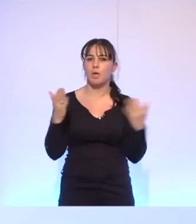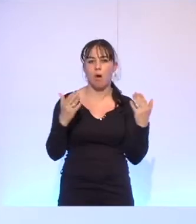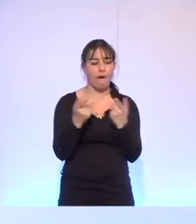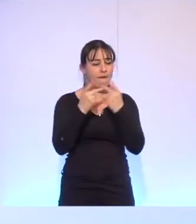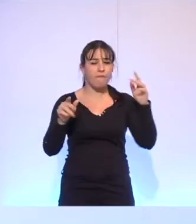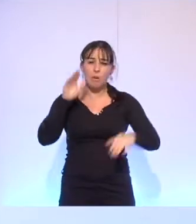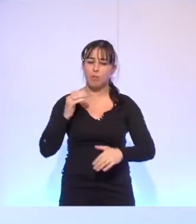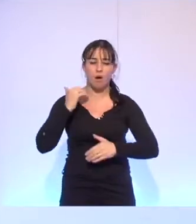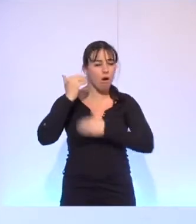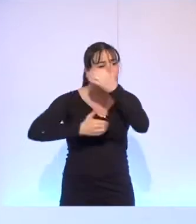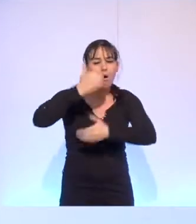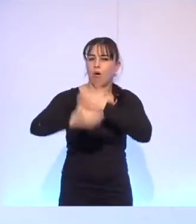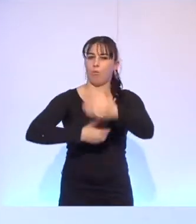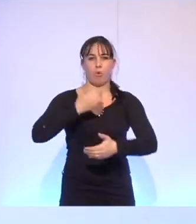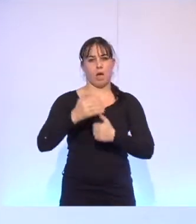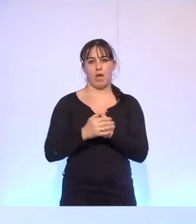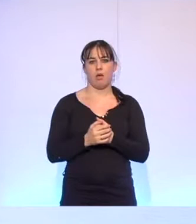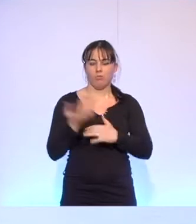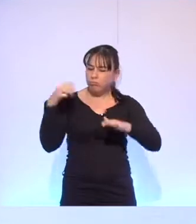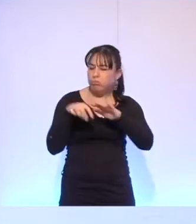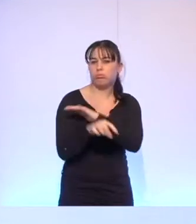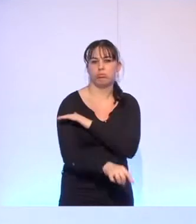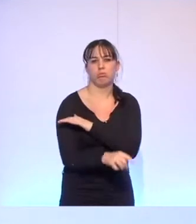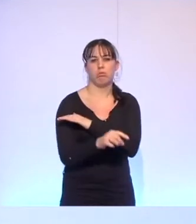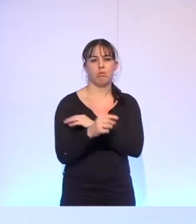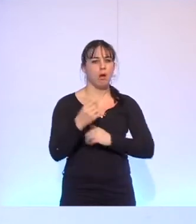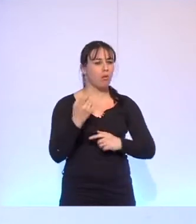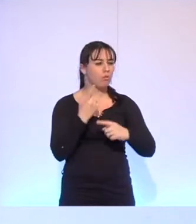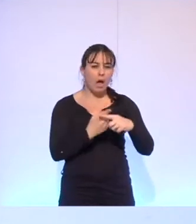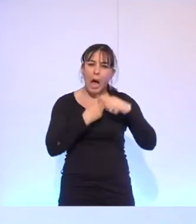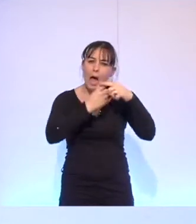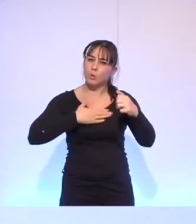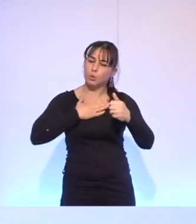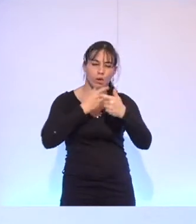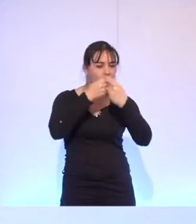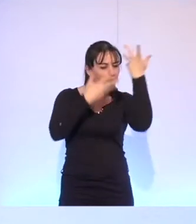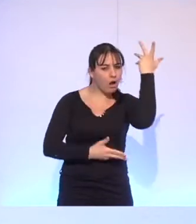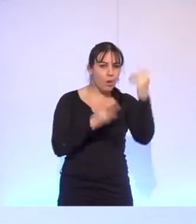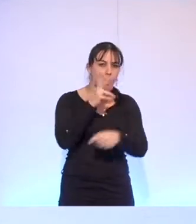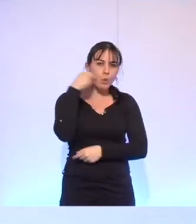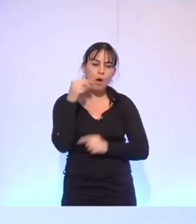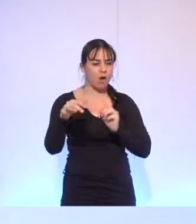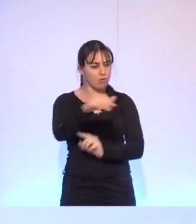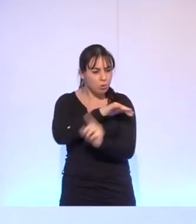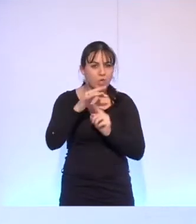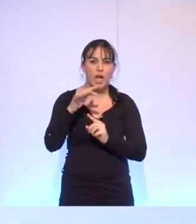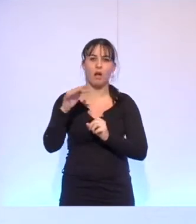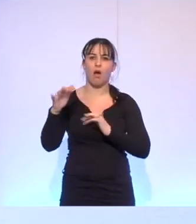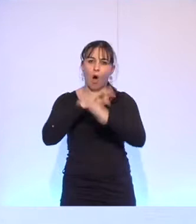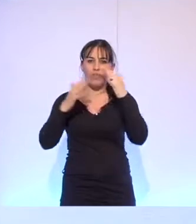progrès. Grenoble a tous les atouts pour réinventer un progrès qui soit aussi humain, social et